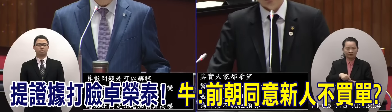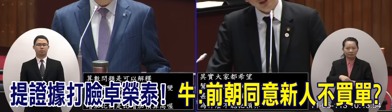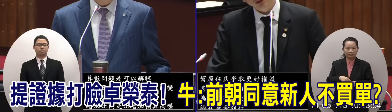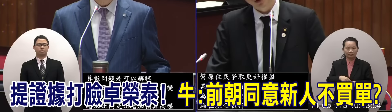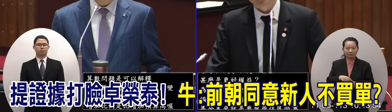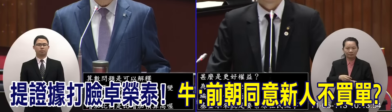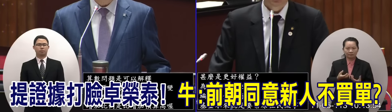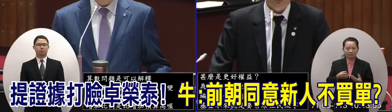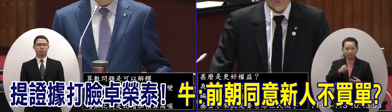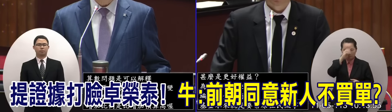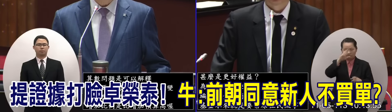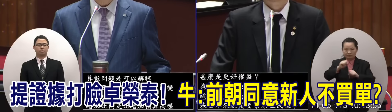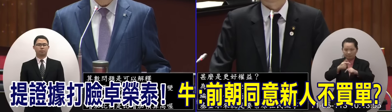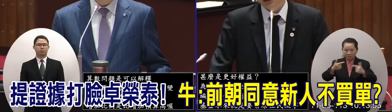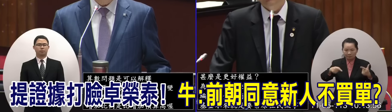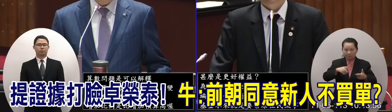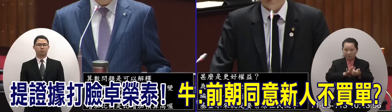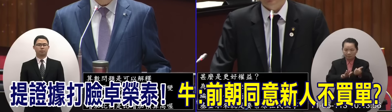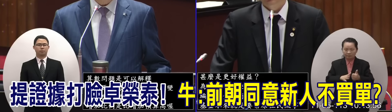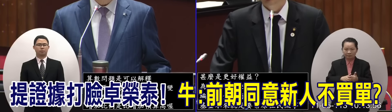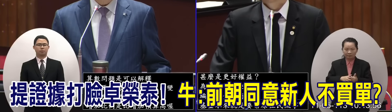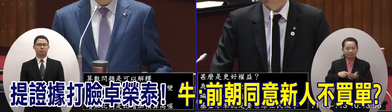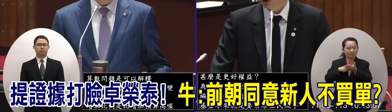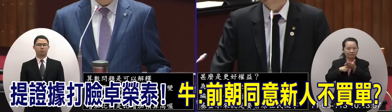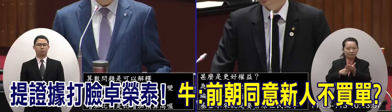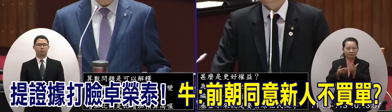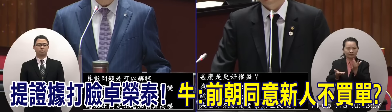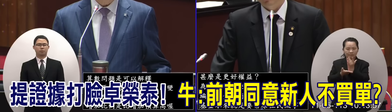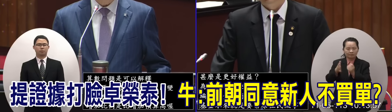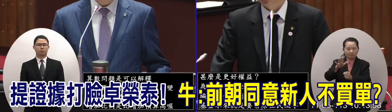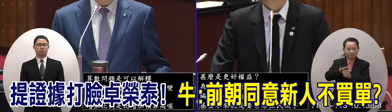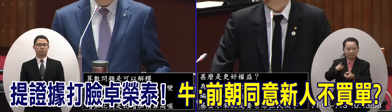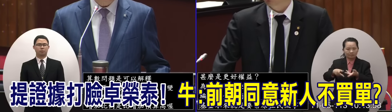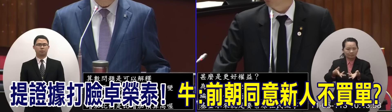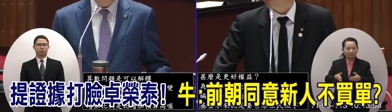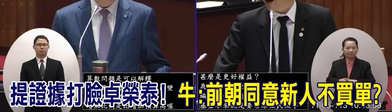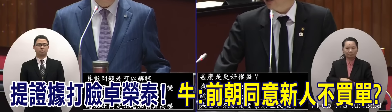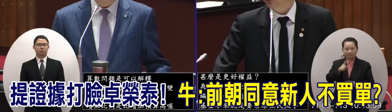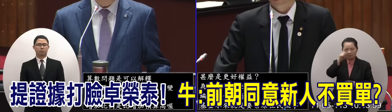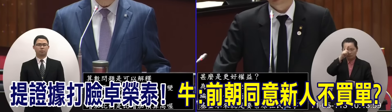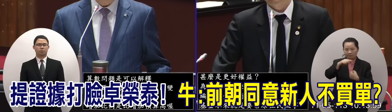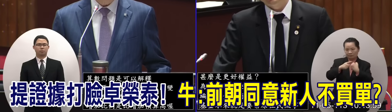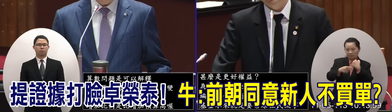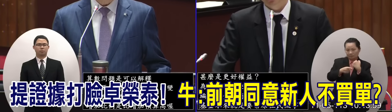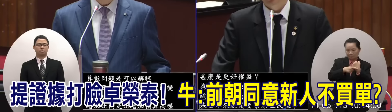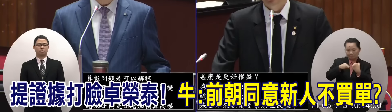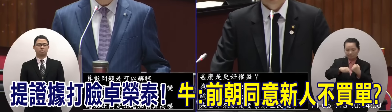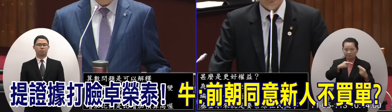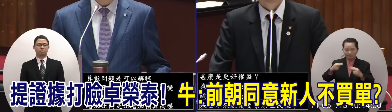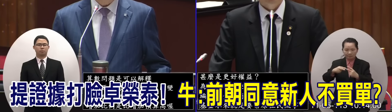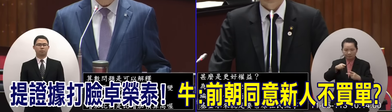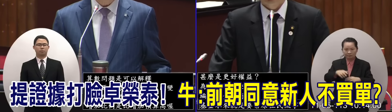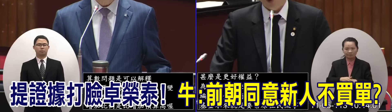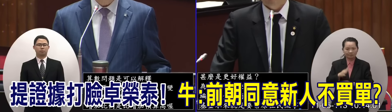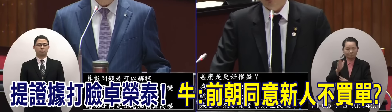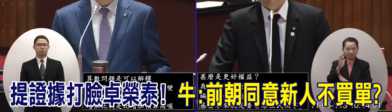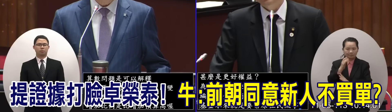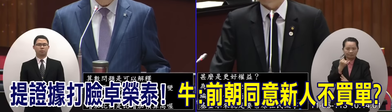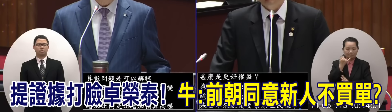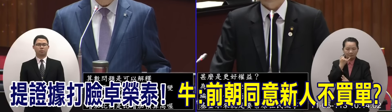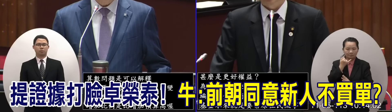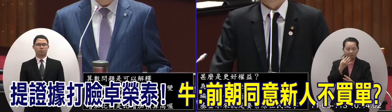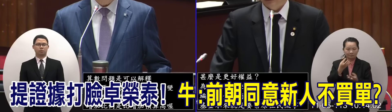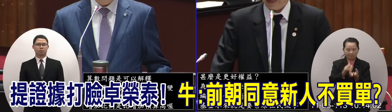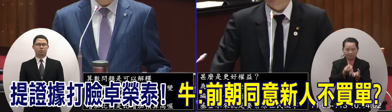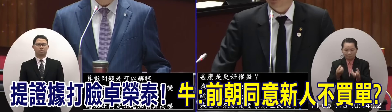委员、国民党的委员、民进党的委员，大家去谈禁法补偿的时候，都是希望在透过法令的修正之后，政府能够多拨一